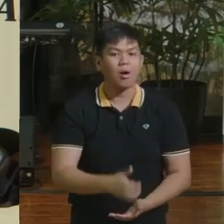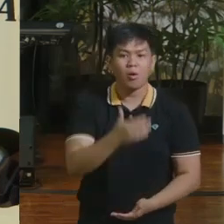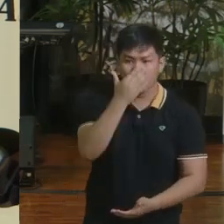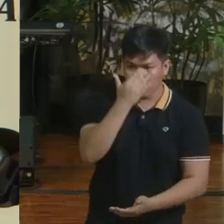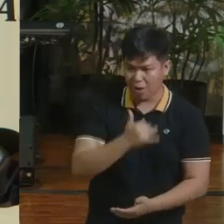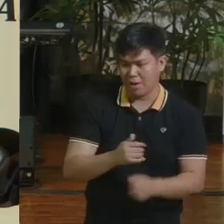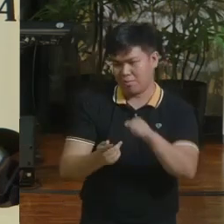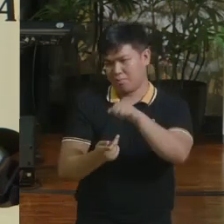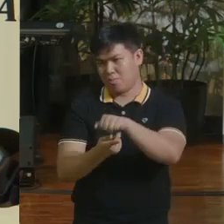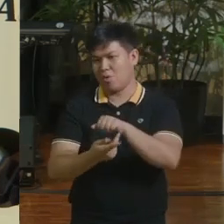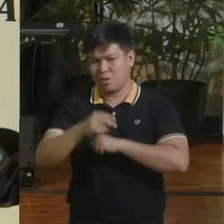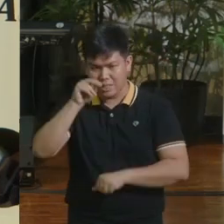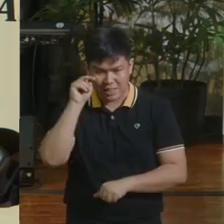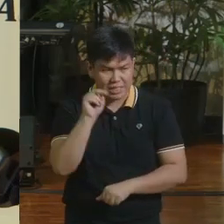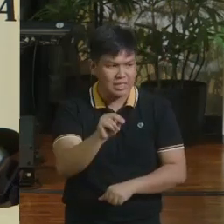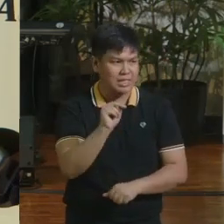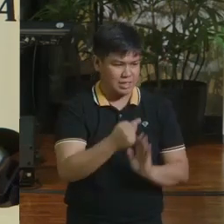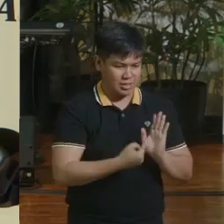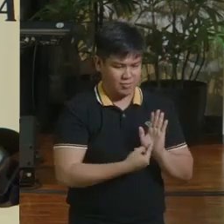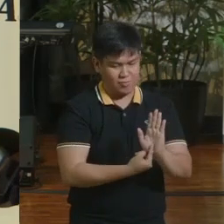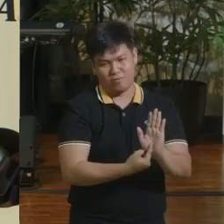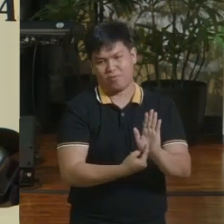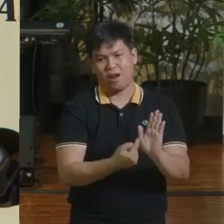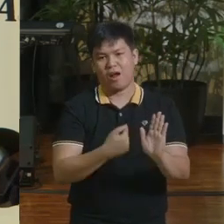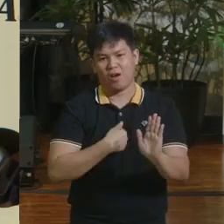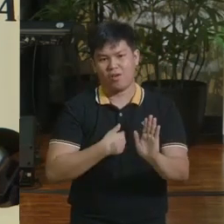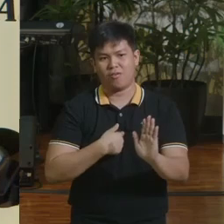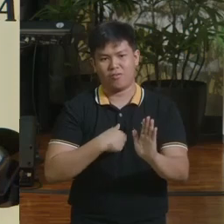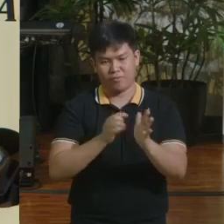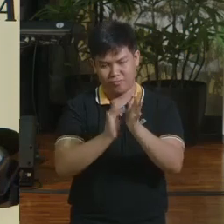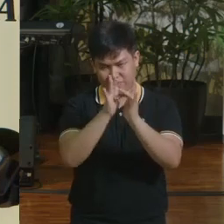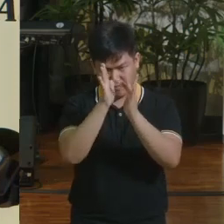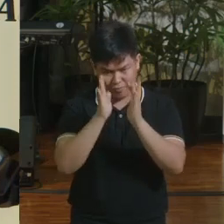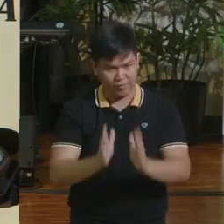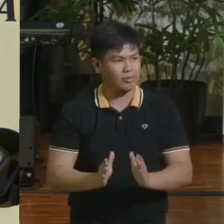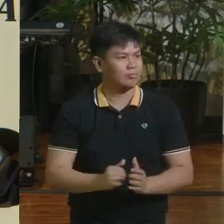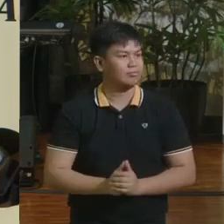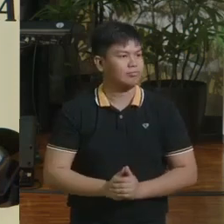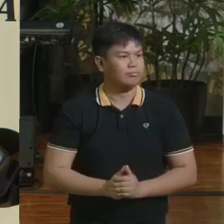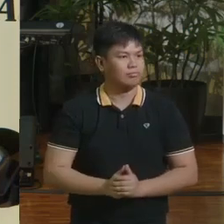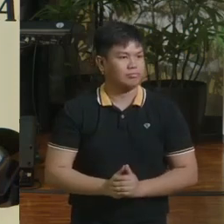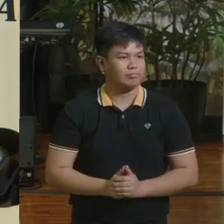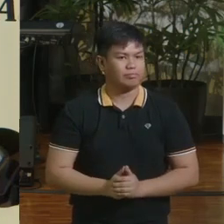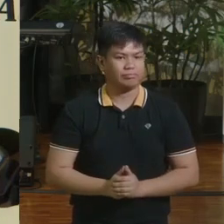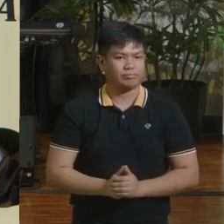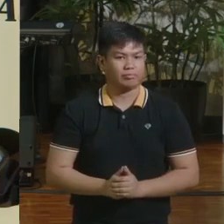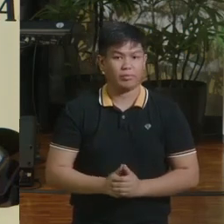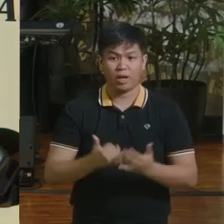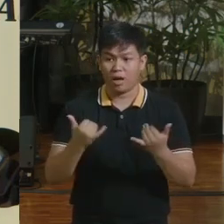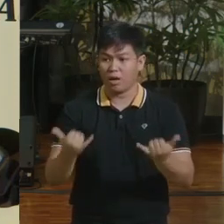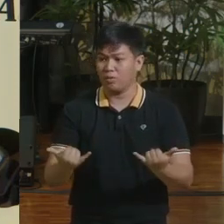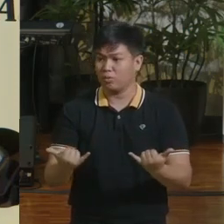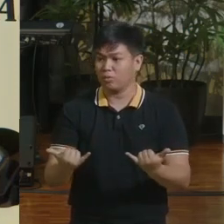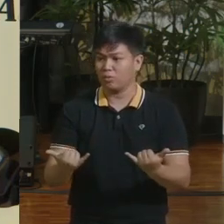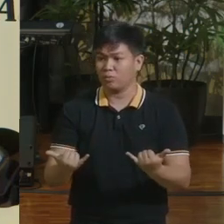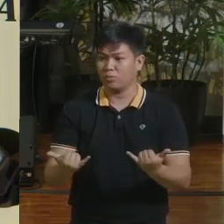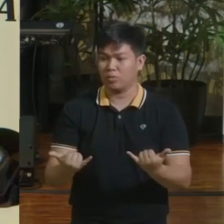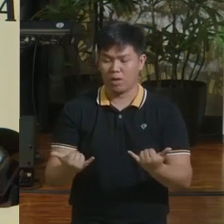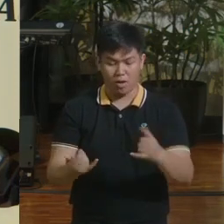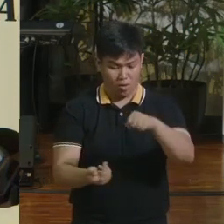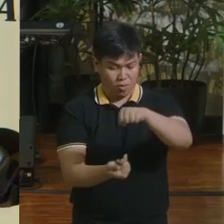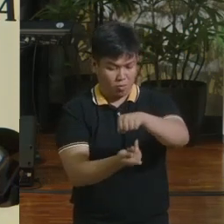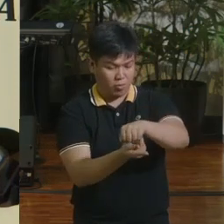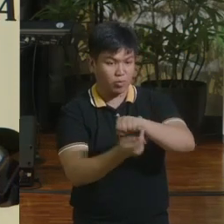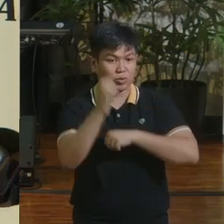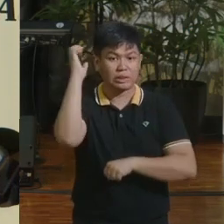pagbabago, paghahanda. Una sa lahat, ang pinagmulan ng kanyang